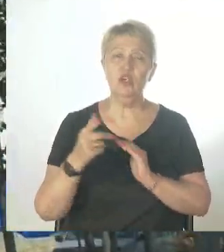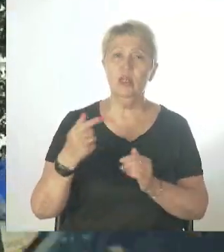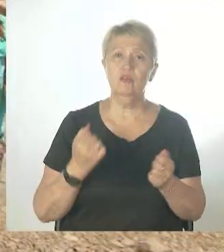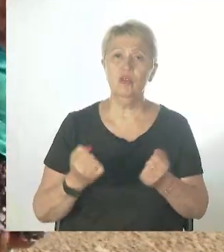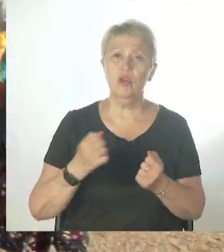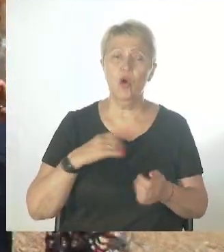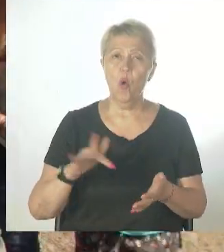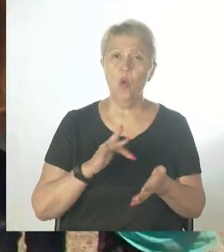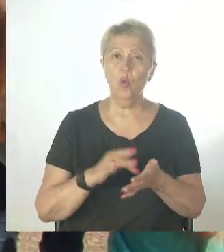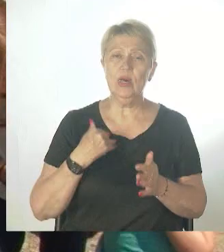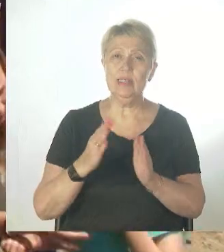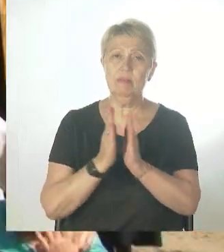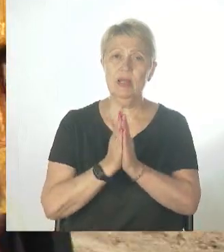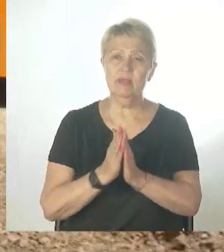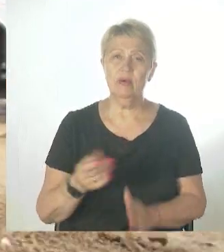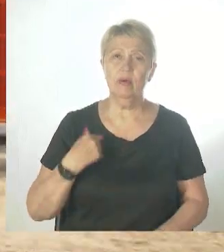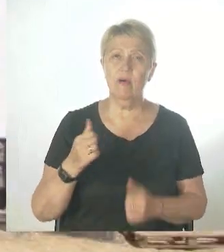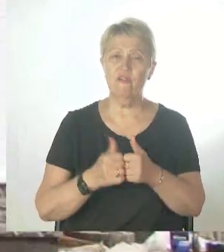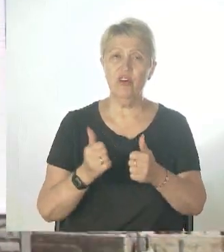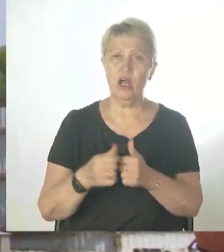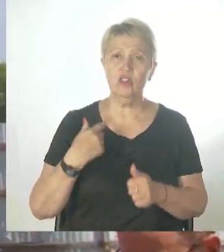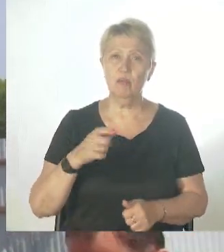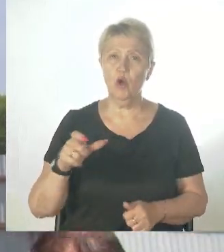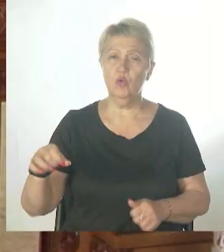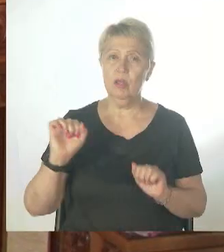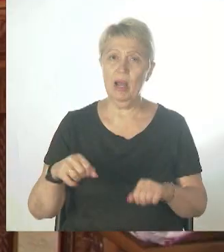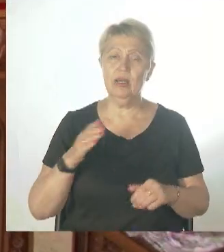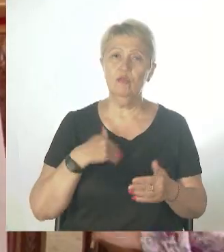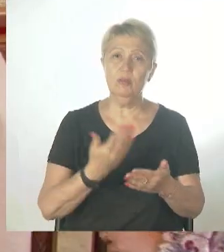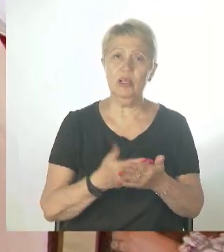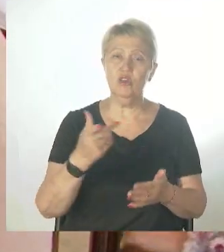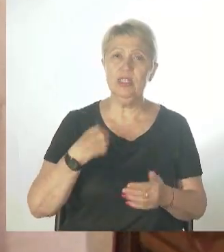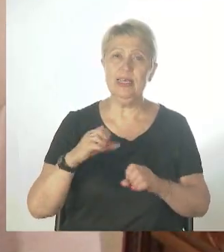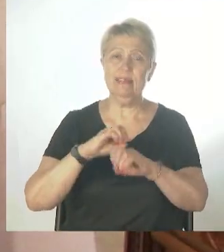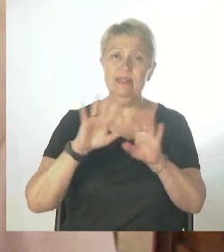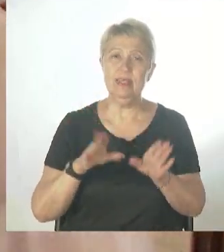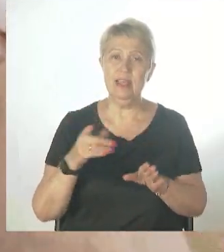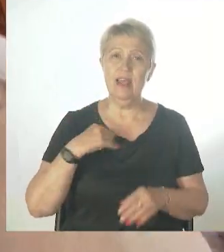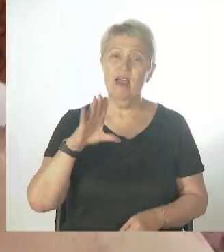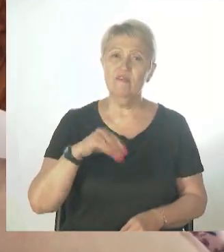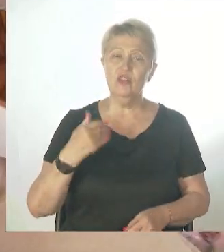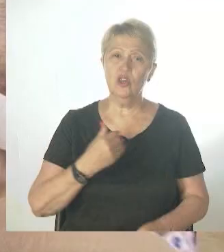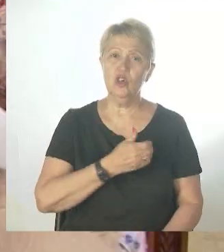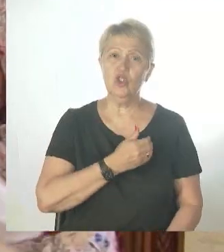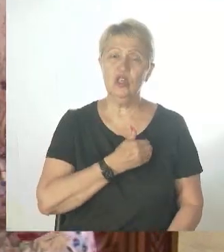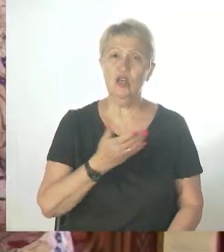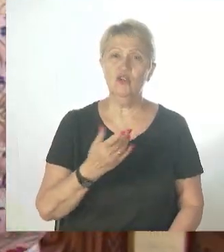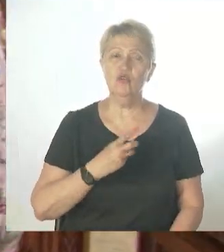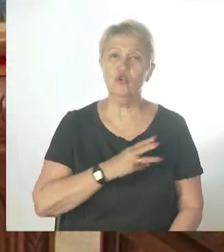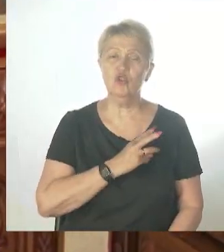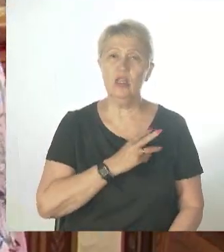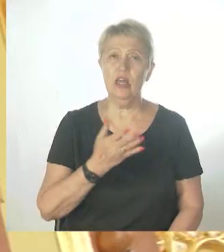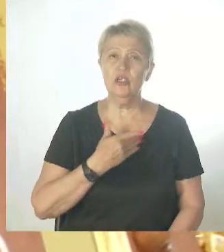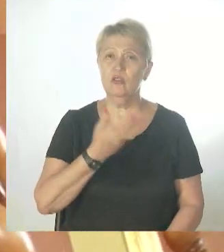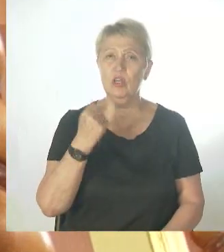останавливались в храмах краевой столицы. В каждом люди могли приложиться к святыне, ведь не все желающие смогли приехать в